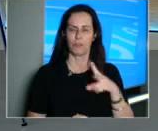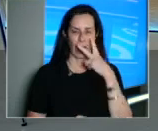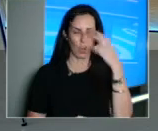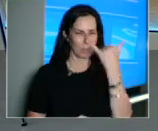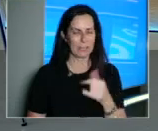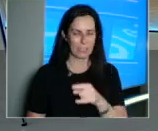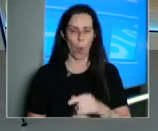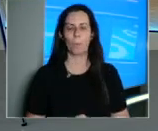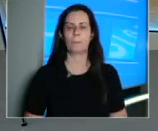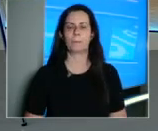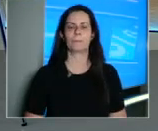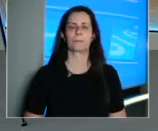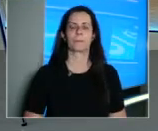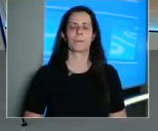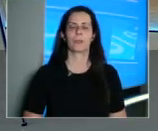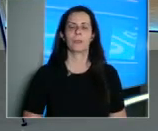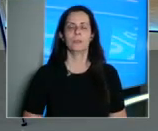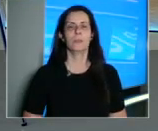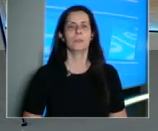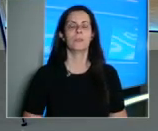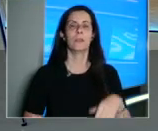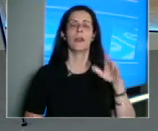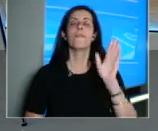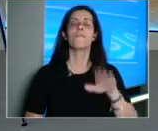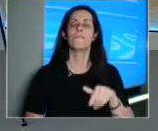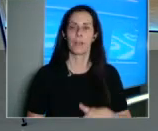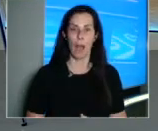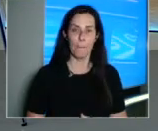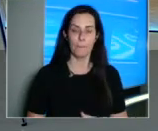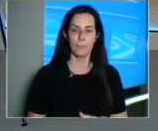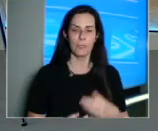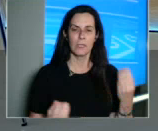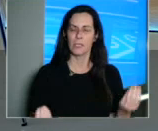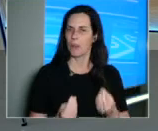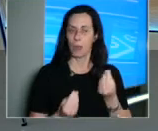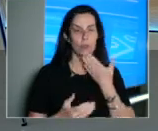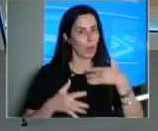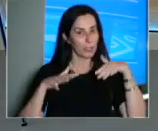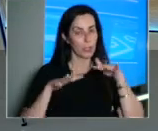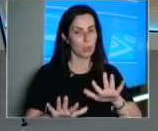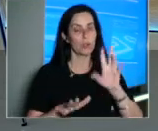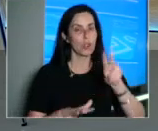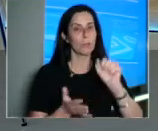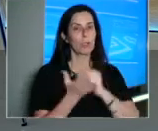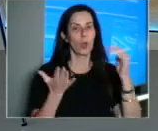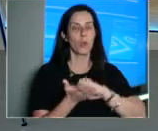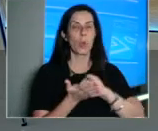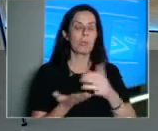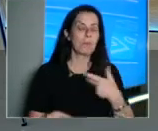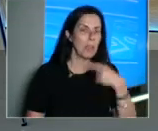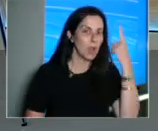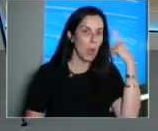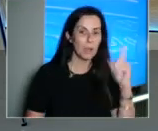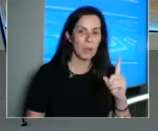למטה בקטנה אם אתם מצליחים. וגם אלדד בק מדבר על כך שזה דפוס קבוע אנטישמיות של הניו יורק טיימס. אין לי מושג